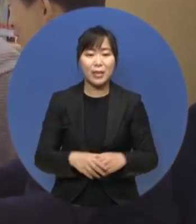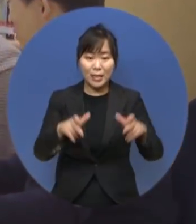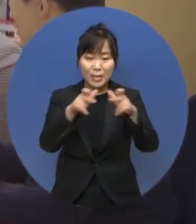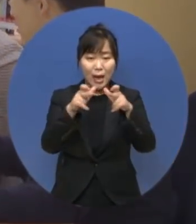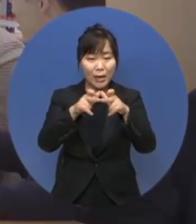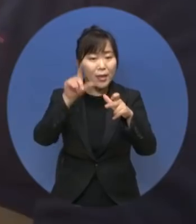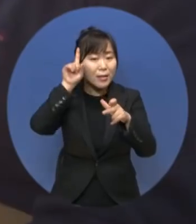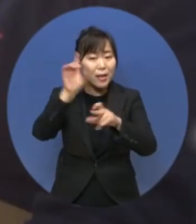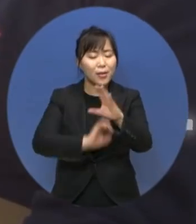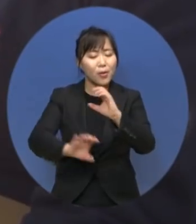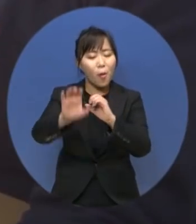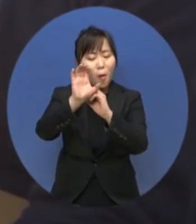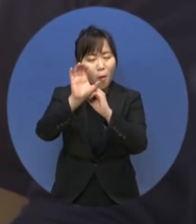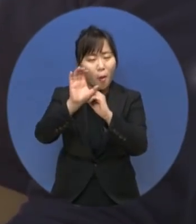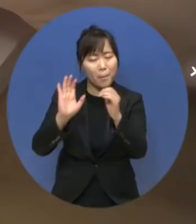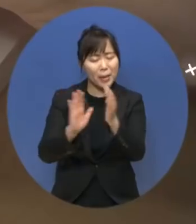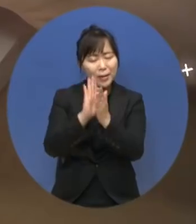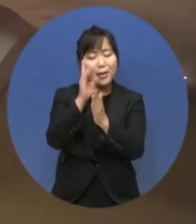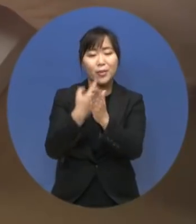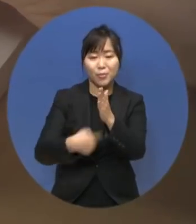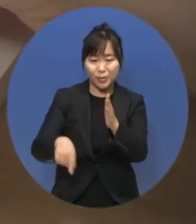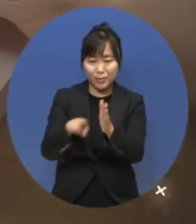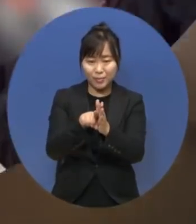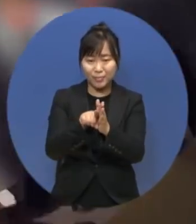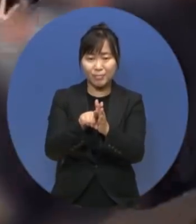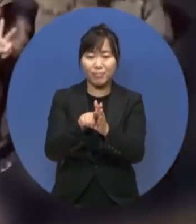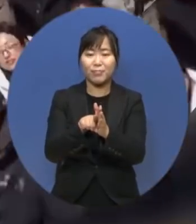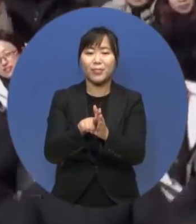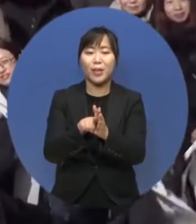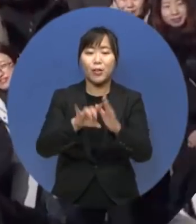장애인의 내일이 더 빛날 수 있도록